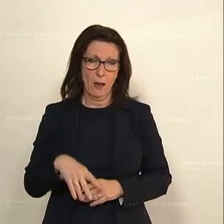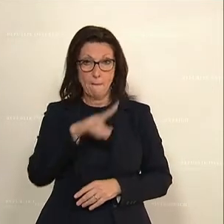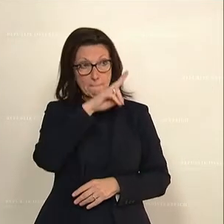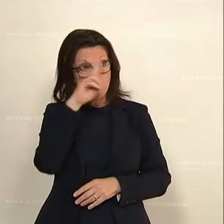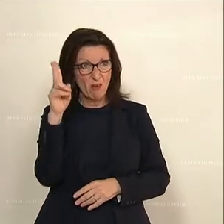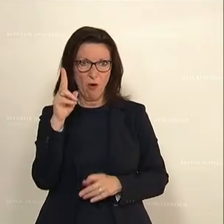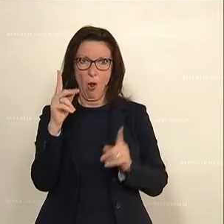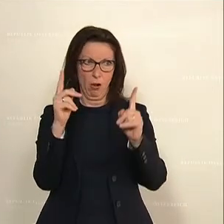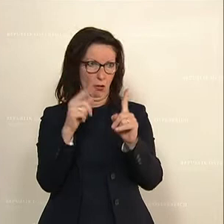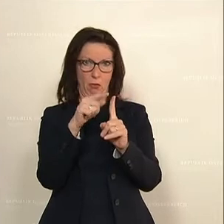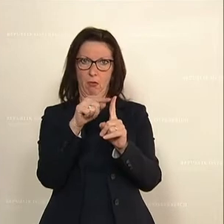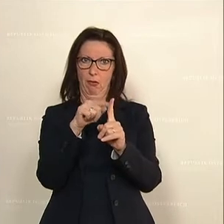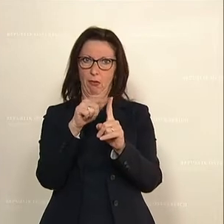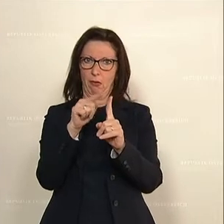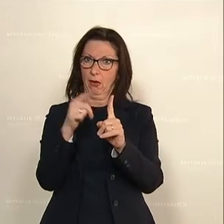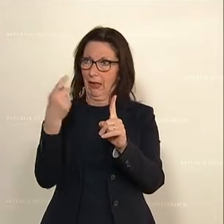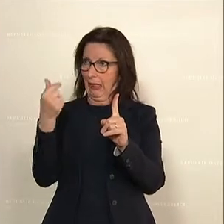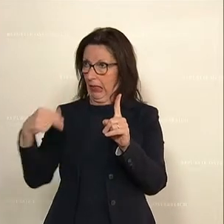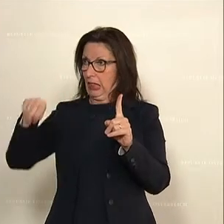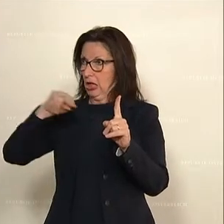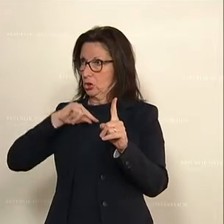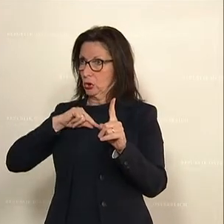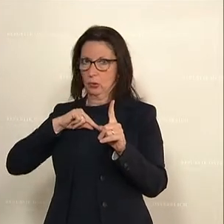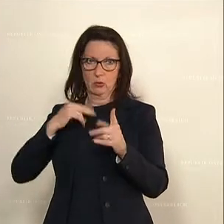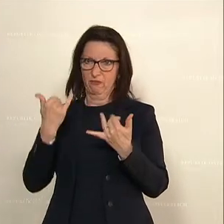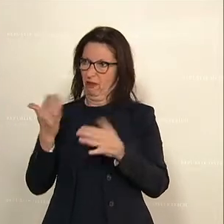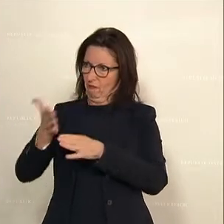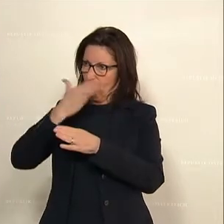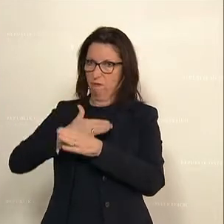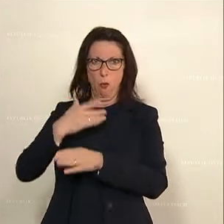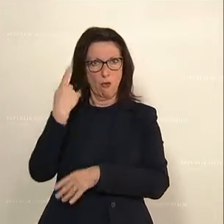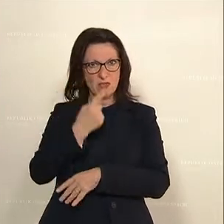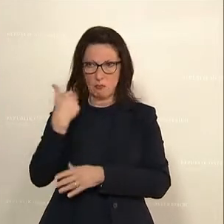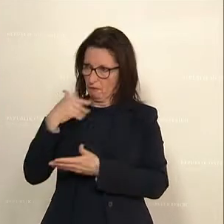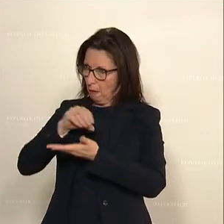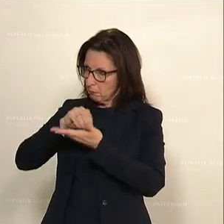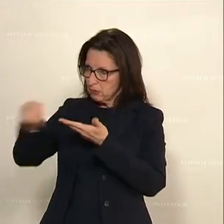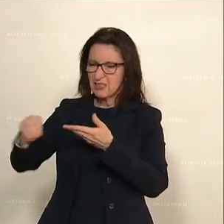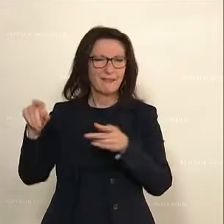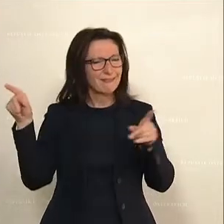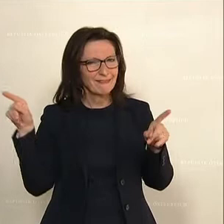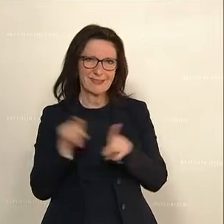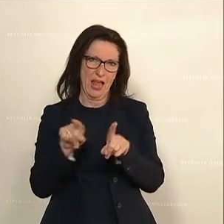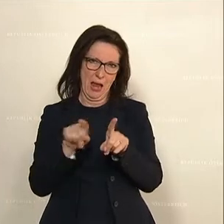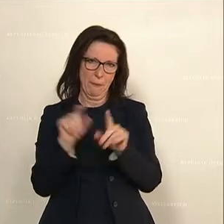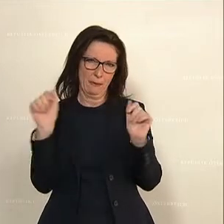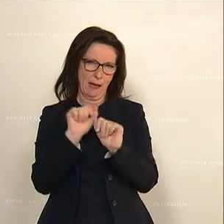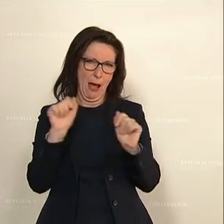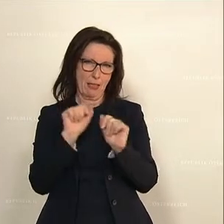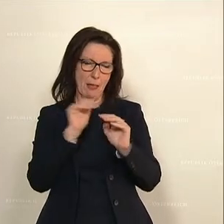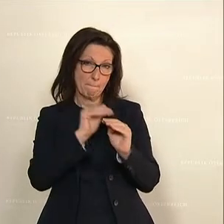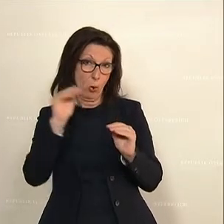finanziert sich diese Entlastung in der Regel selbst, so wie bei der kalten Progression. Es wird